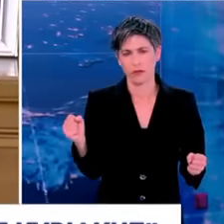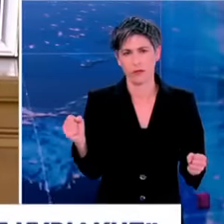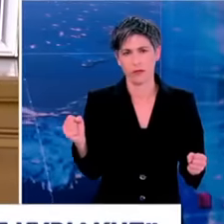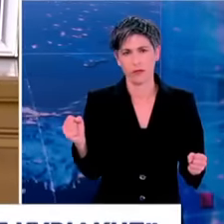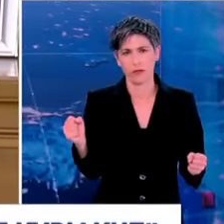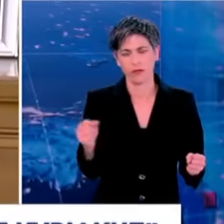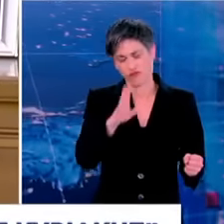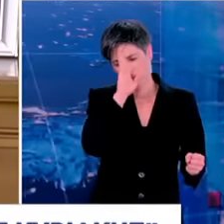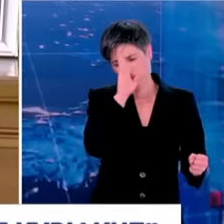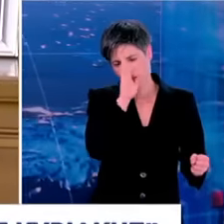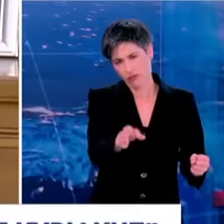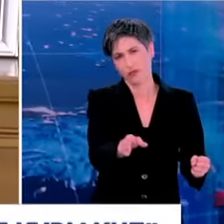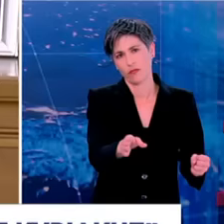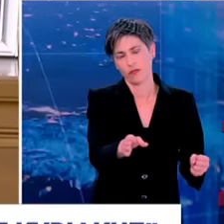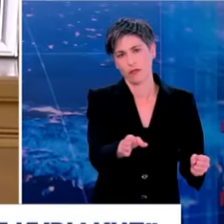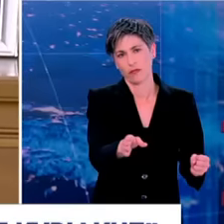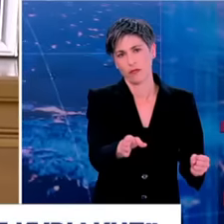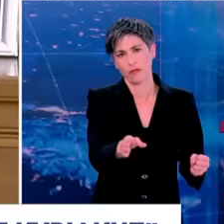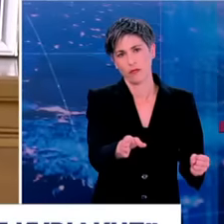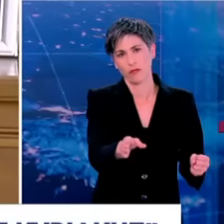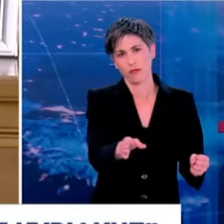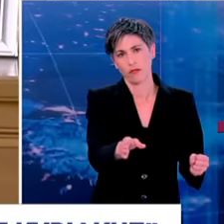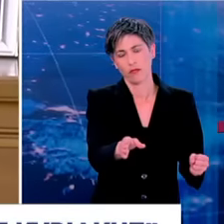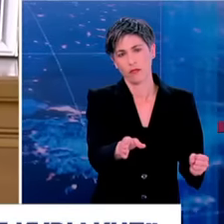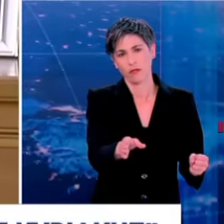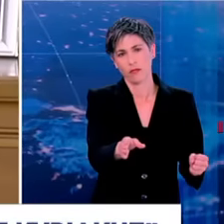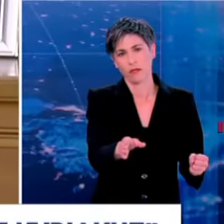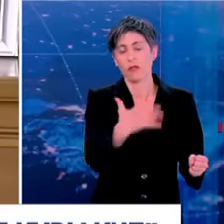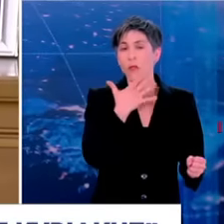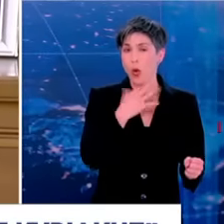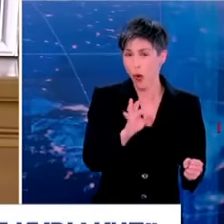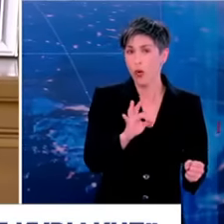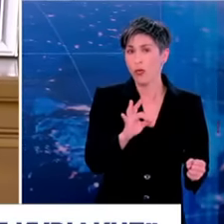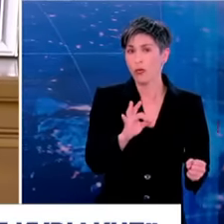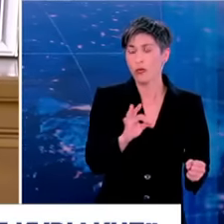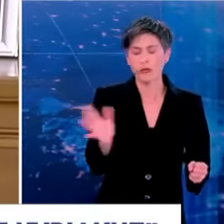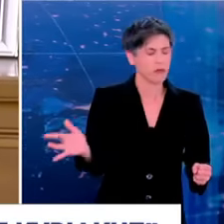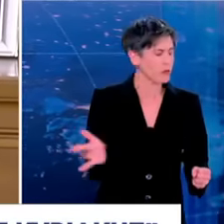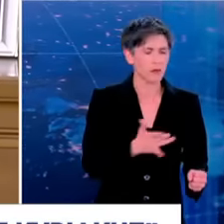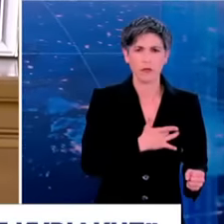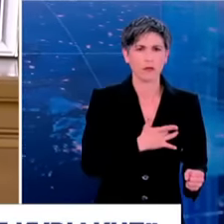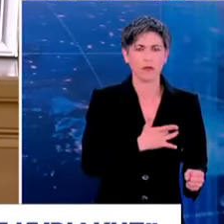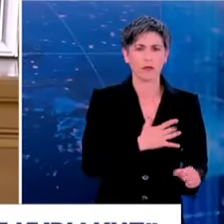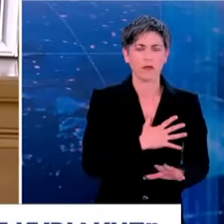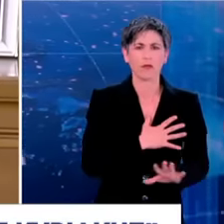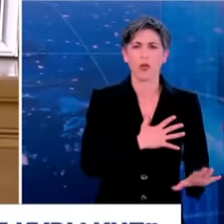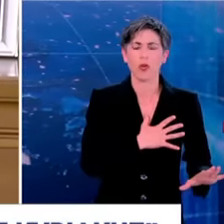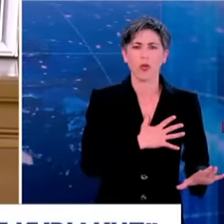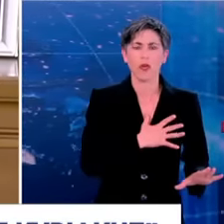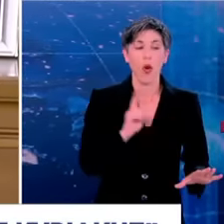είμαι τελείως ειλικρινής. Γιατί ήταν μια γροθιά στο στομάχι, το έχω ξαναπεί, όλα έγιναν